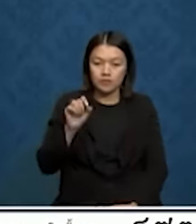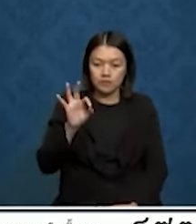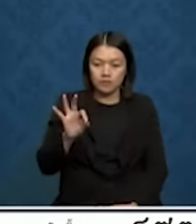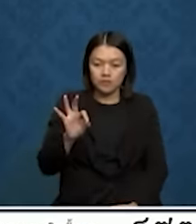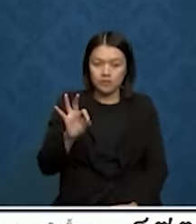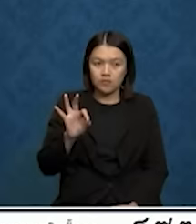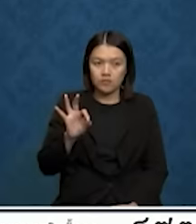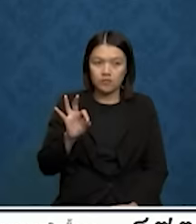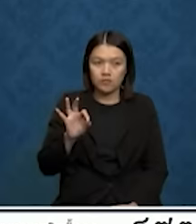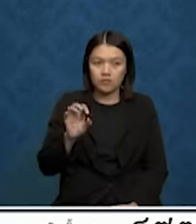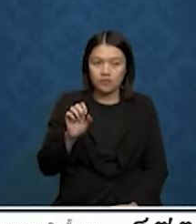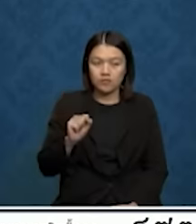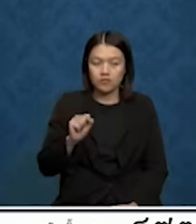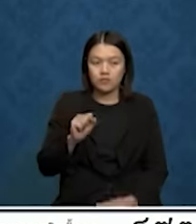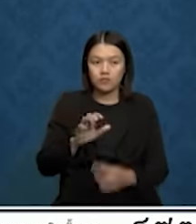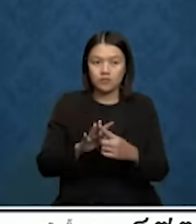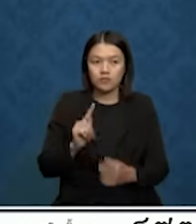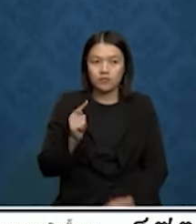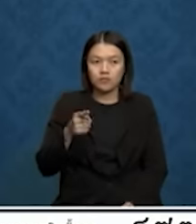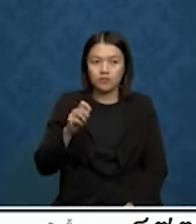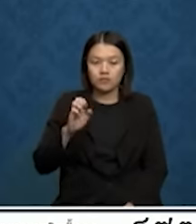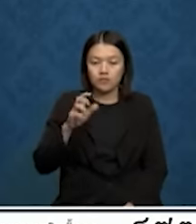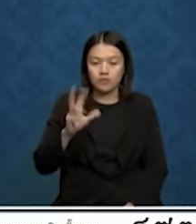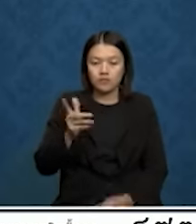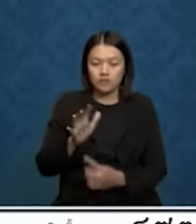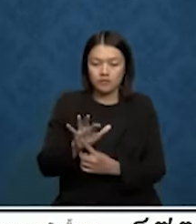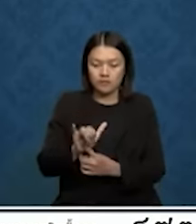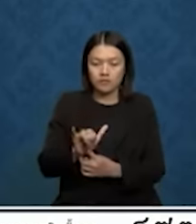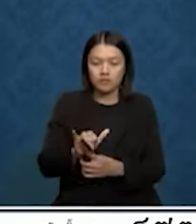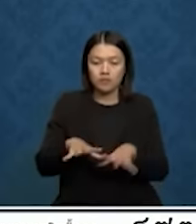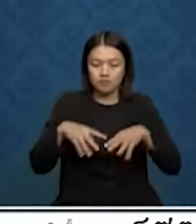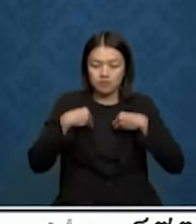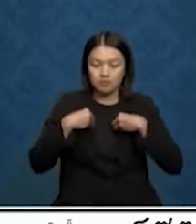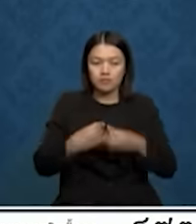429นายสุทธิชัยจรูเนตร ชอบครับ